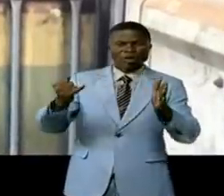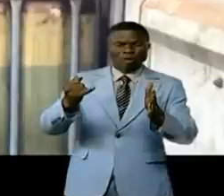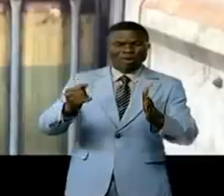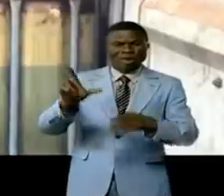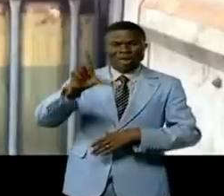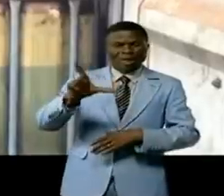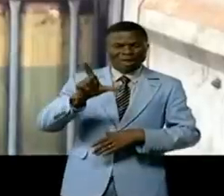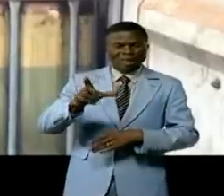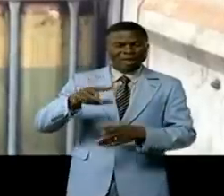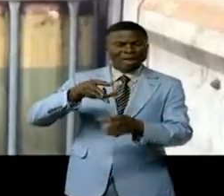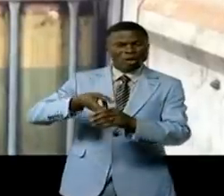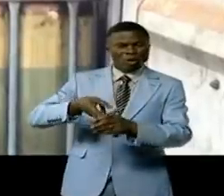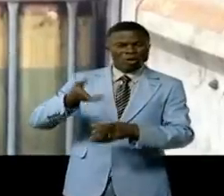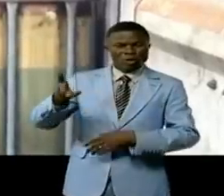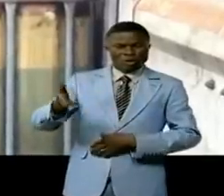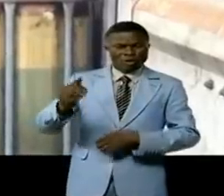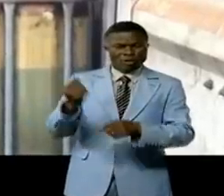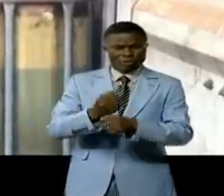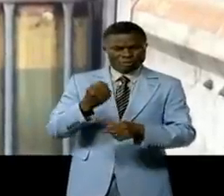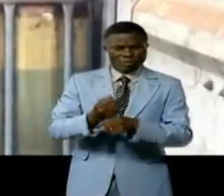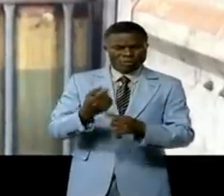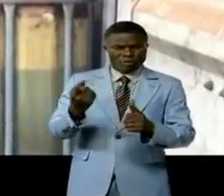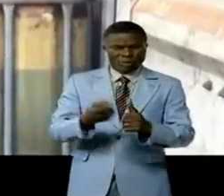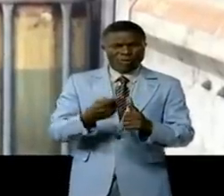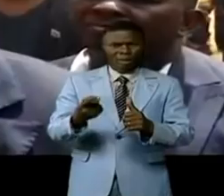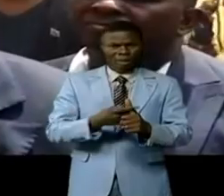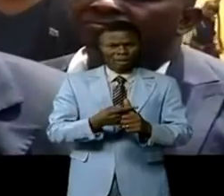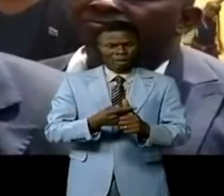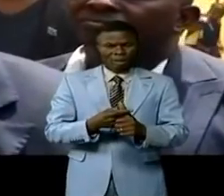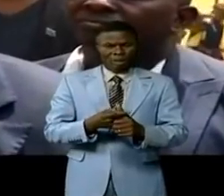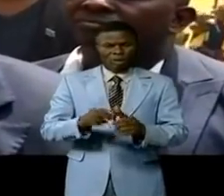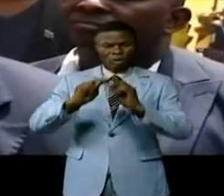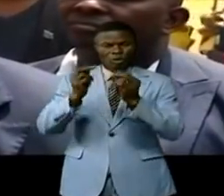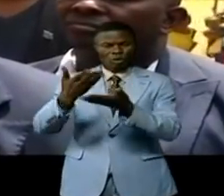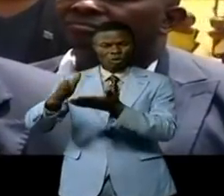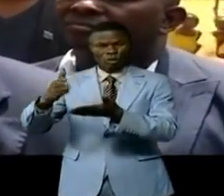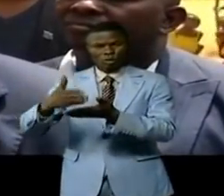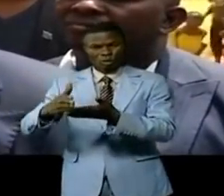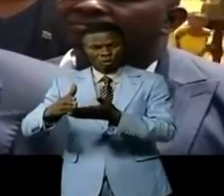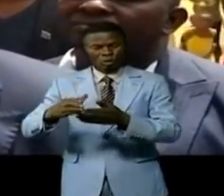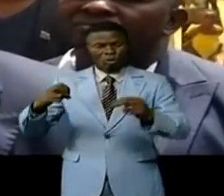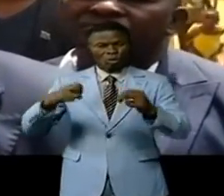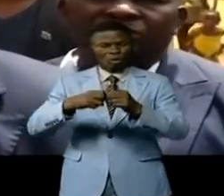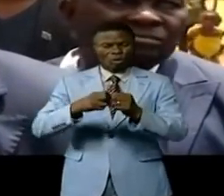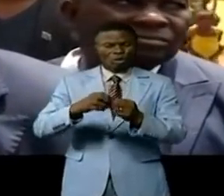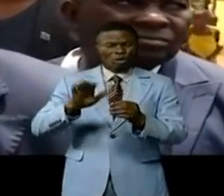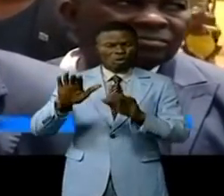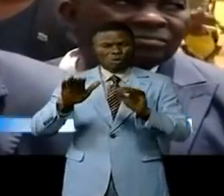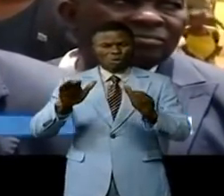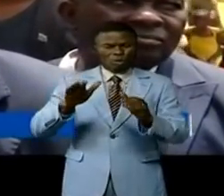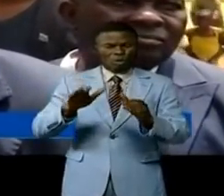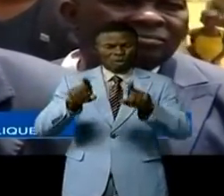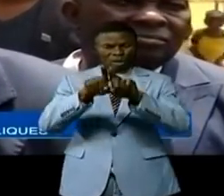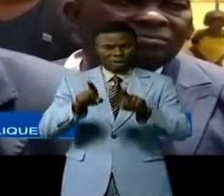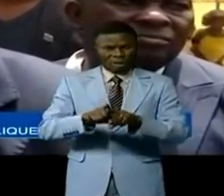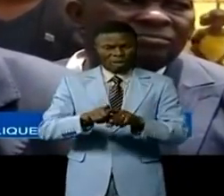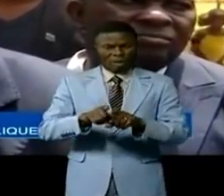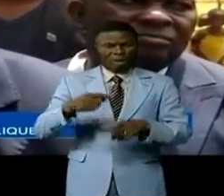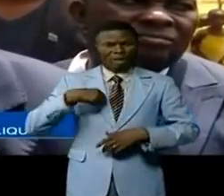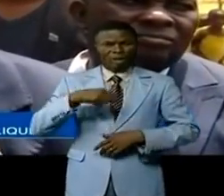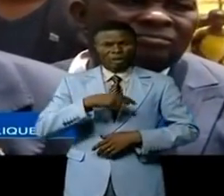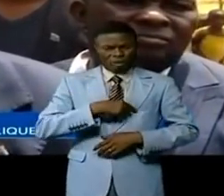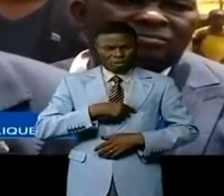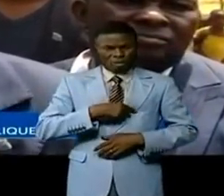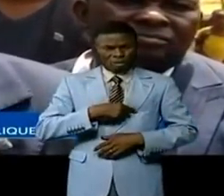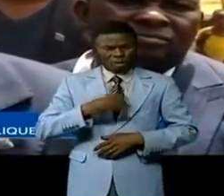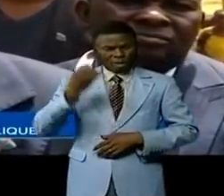par jour. Il s'agit maintenant de travailler sur le réseau de distribution basse tension. Et je pense que comme il y a